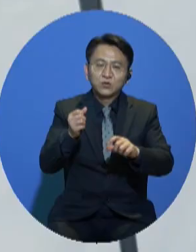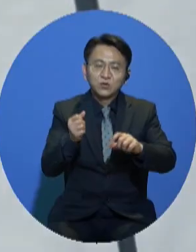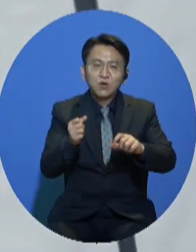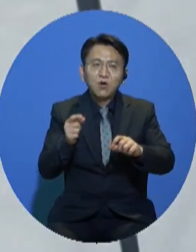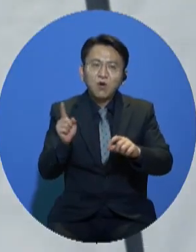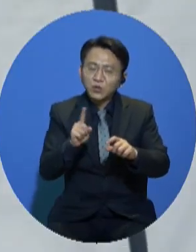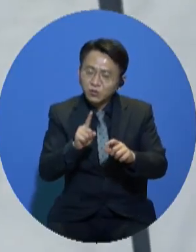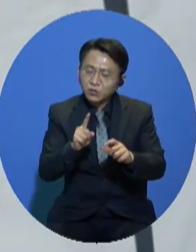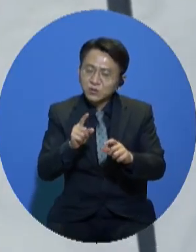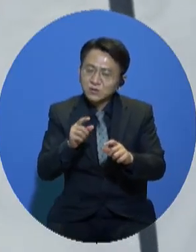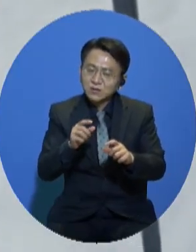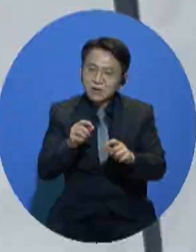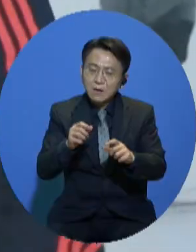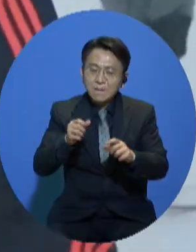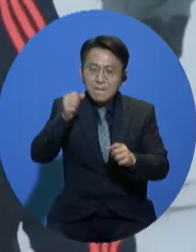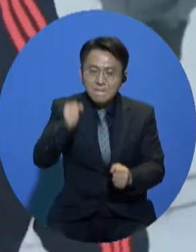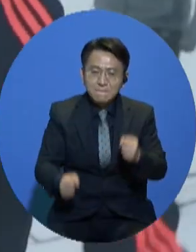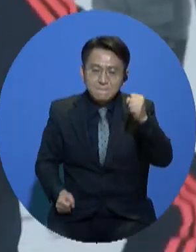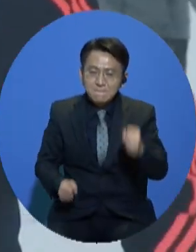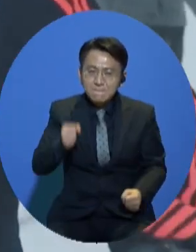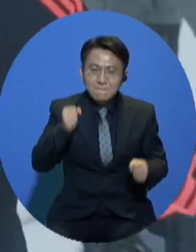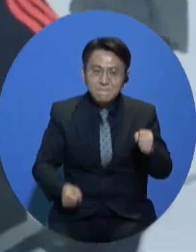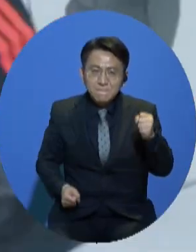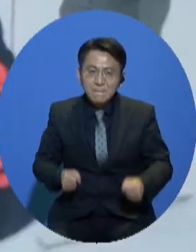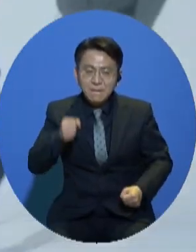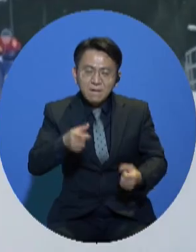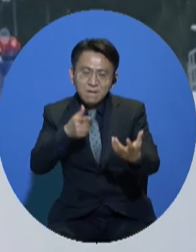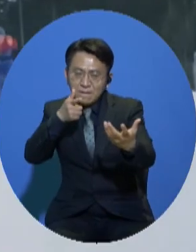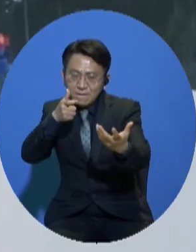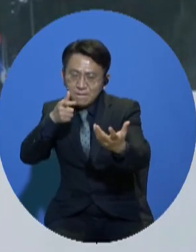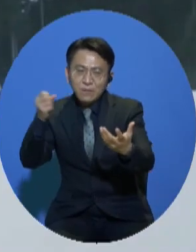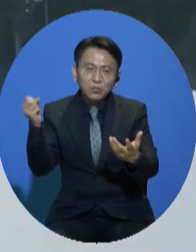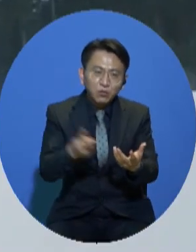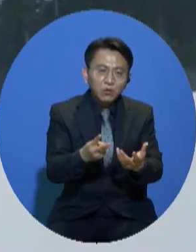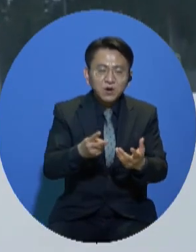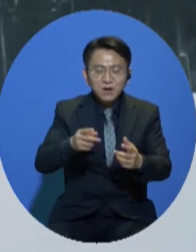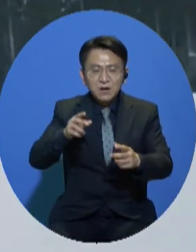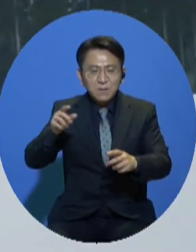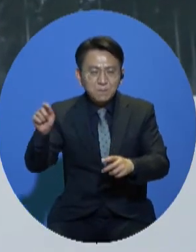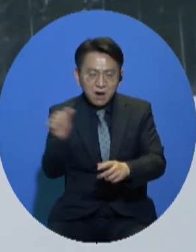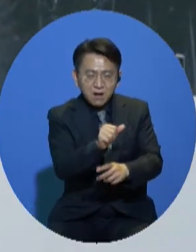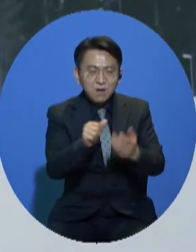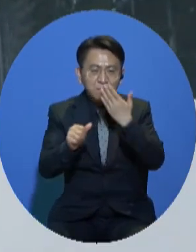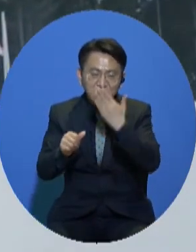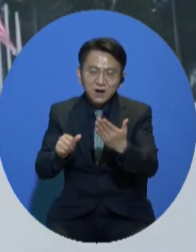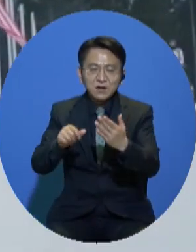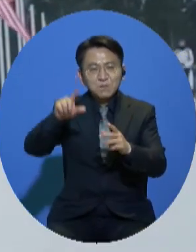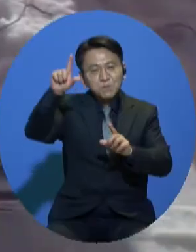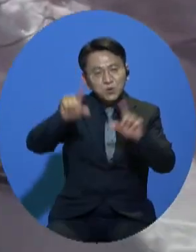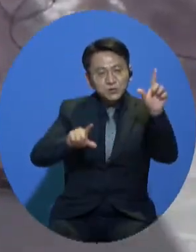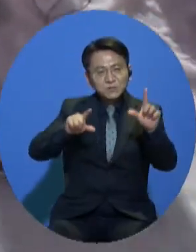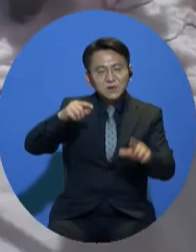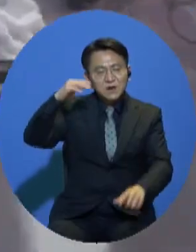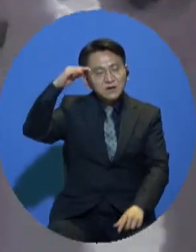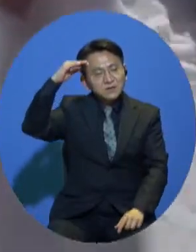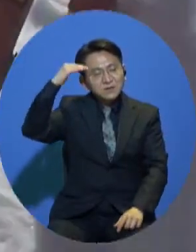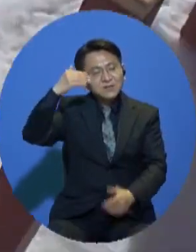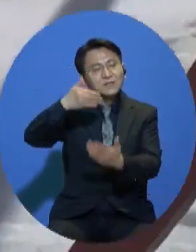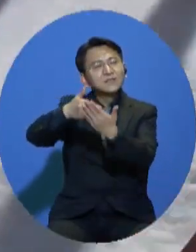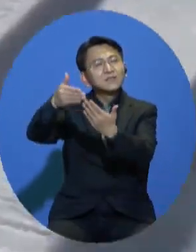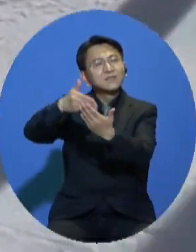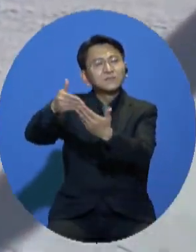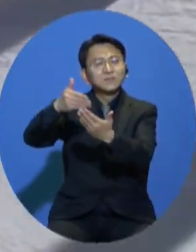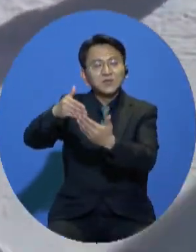할지, 그리고 바이애슬론에서 크로스컨트리에서는 얼마나 빨리 달릴지, 이런 모습들을 저는 정말 보고